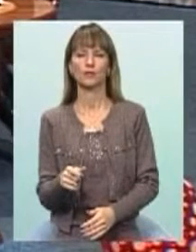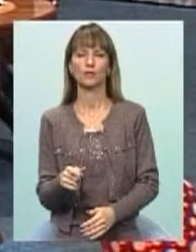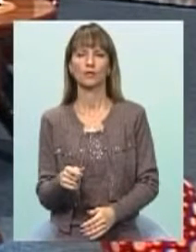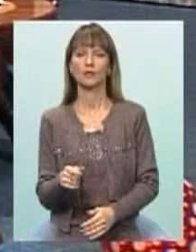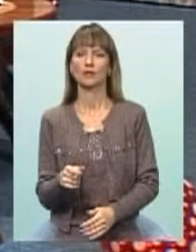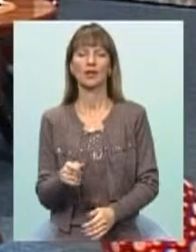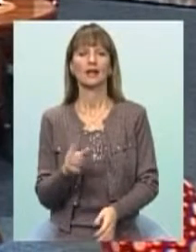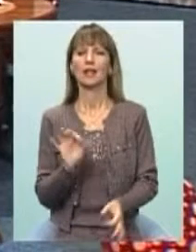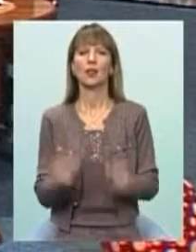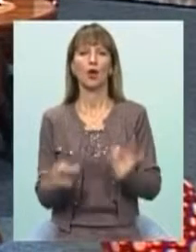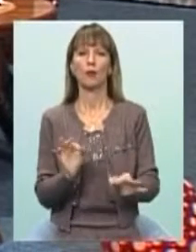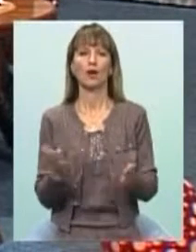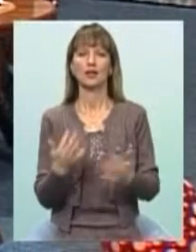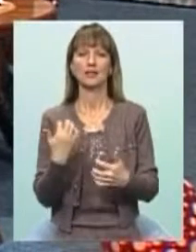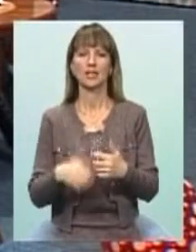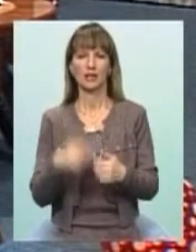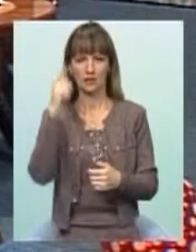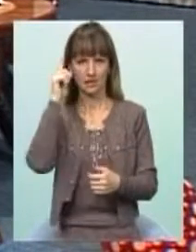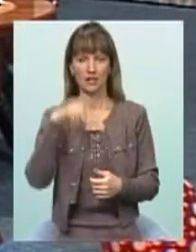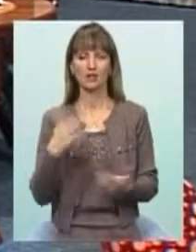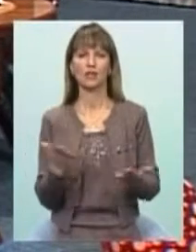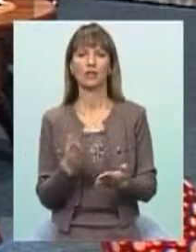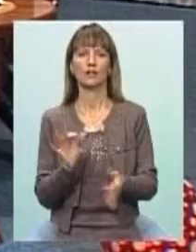Максимальна. Оптимальна. Яка саме середня, знаєш?